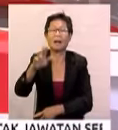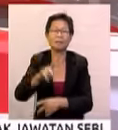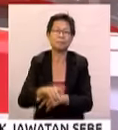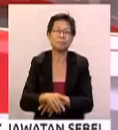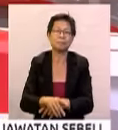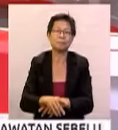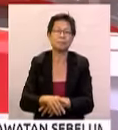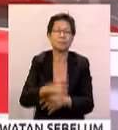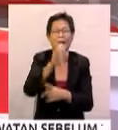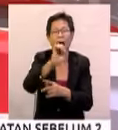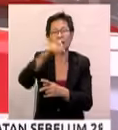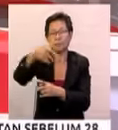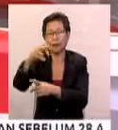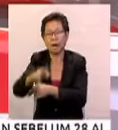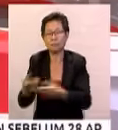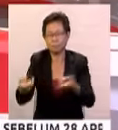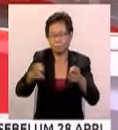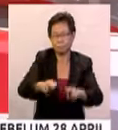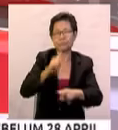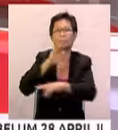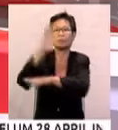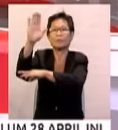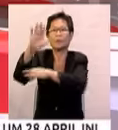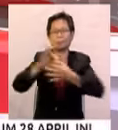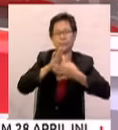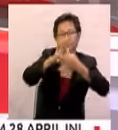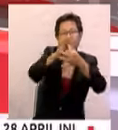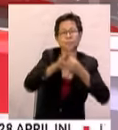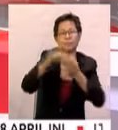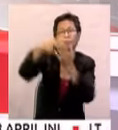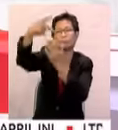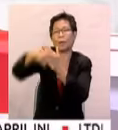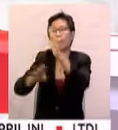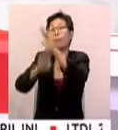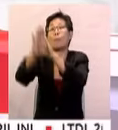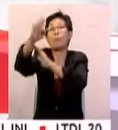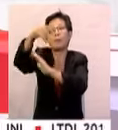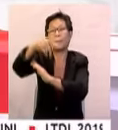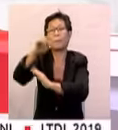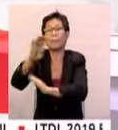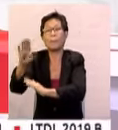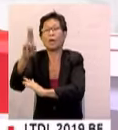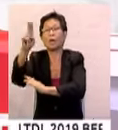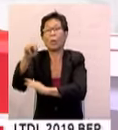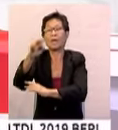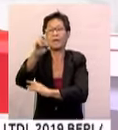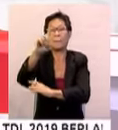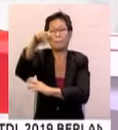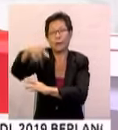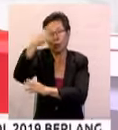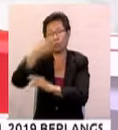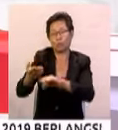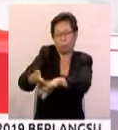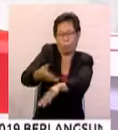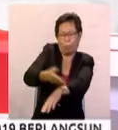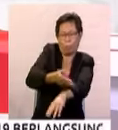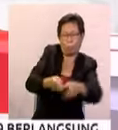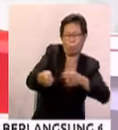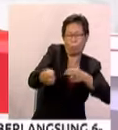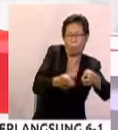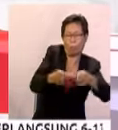Suruhanjaya Pilihan Raya SPR menandatangani perjanjian kerjasama dengan program pembangunan PBB UNDP bagi menambah baik